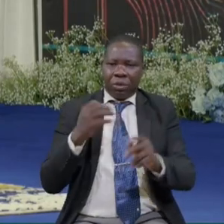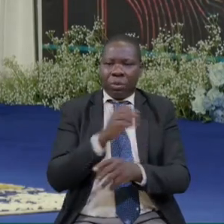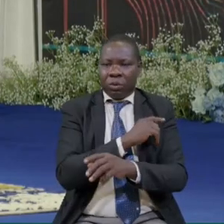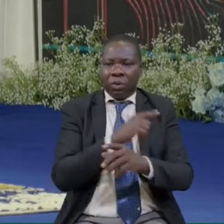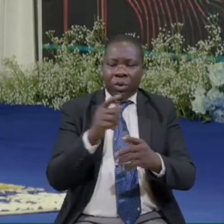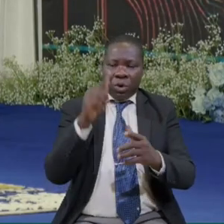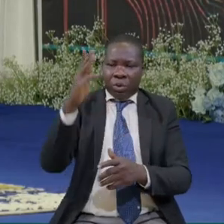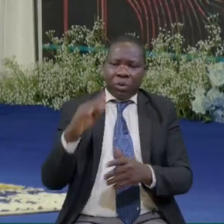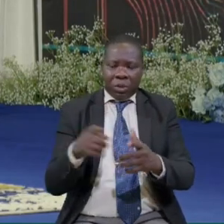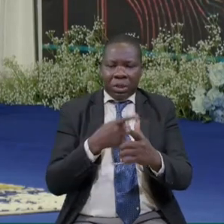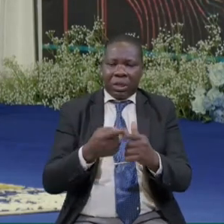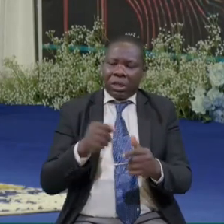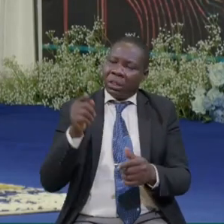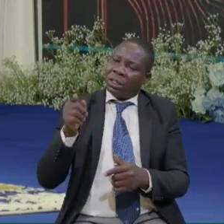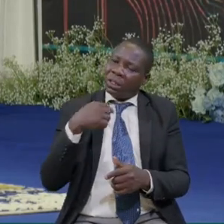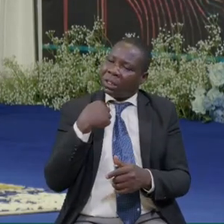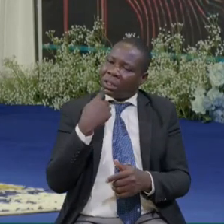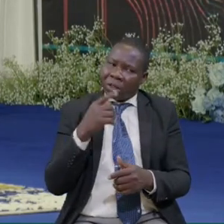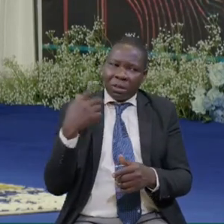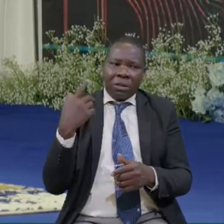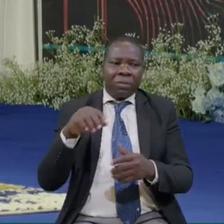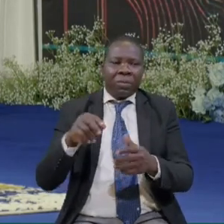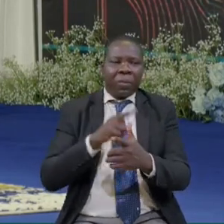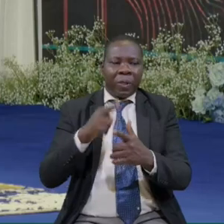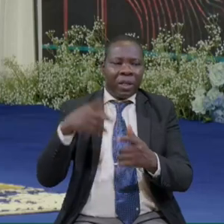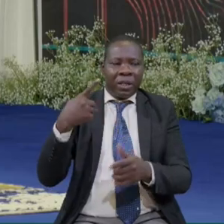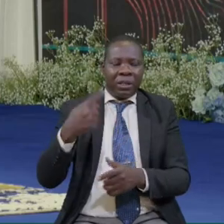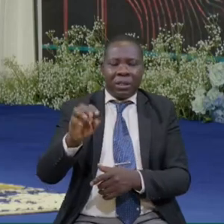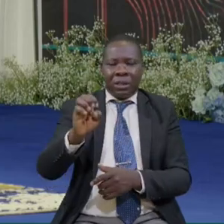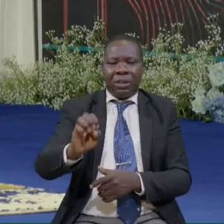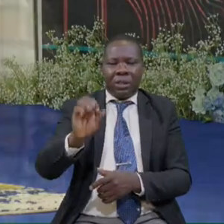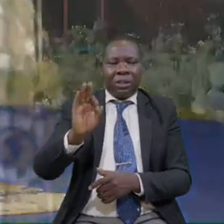Dieu. Et dit, ni les efféminés,